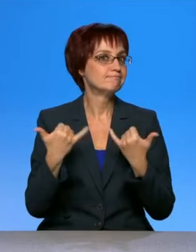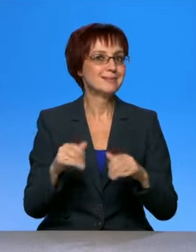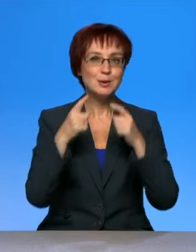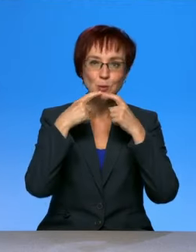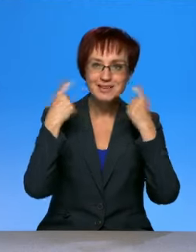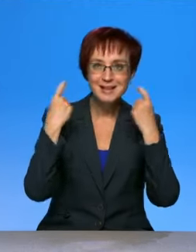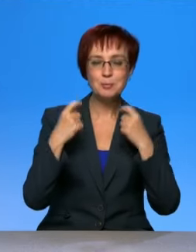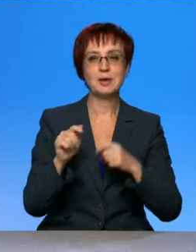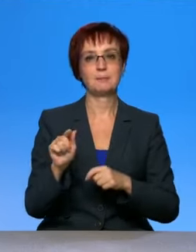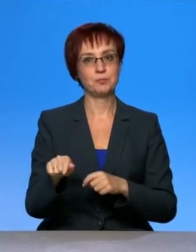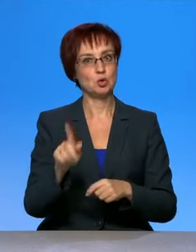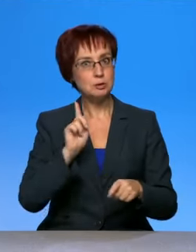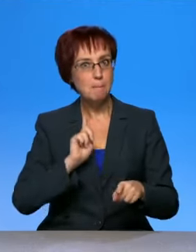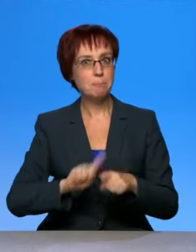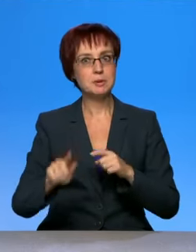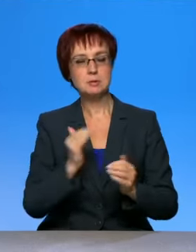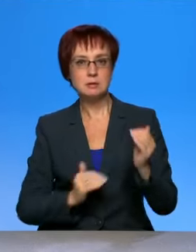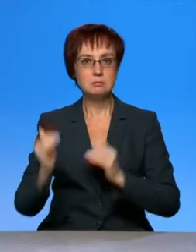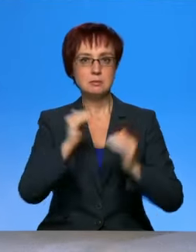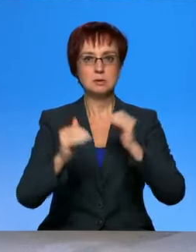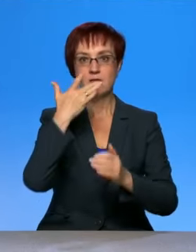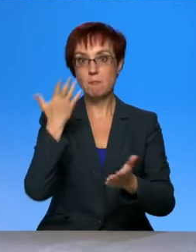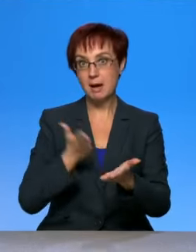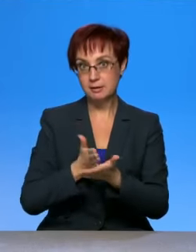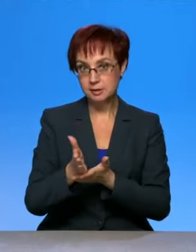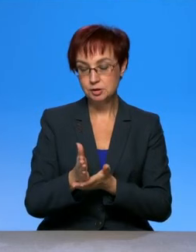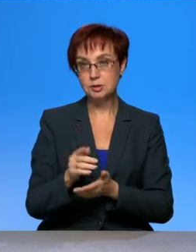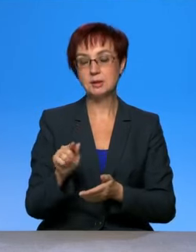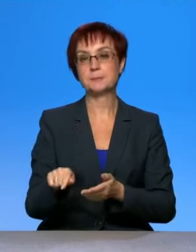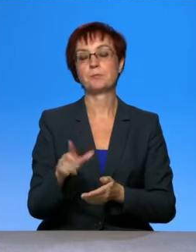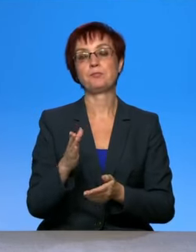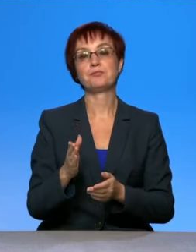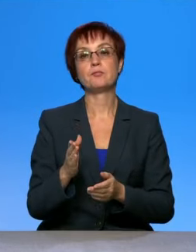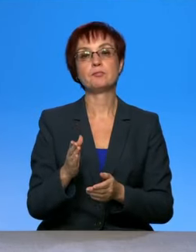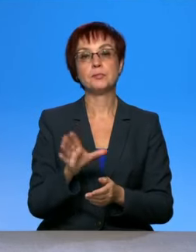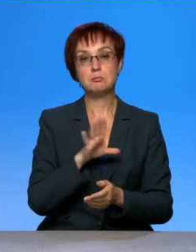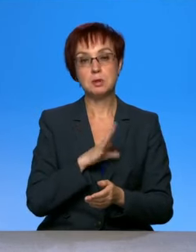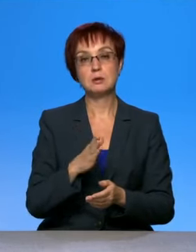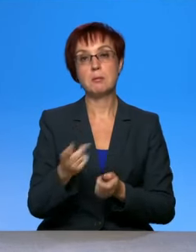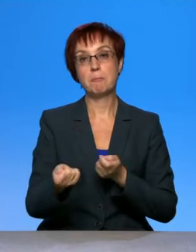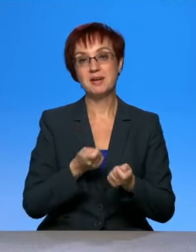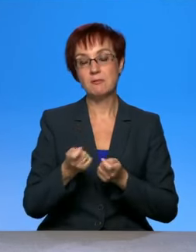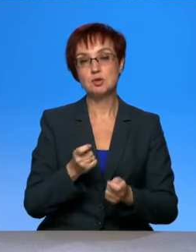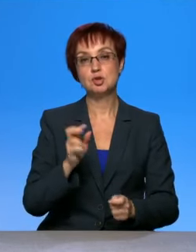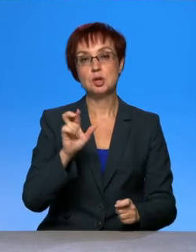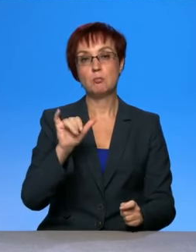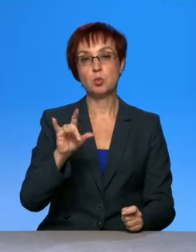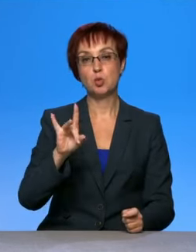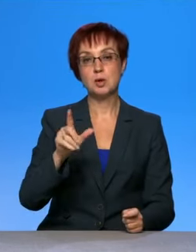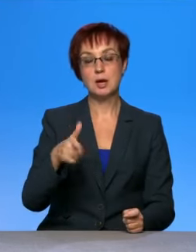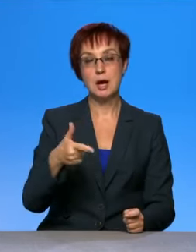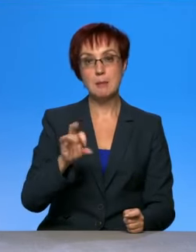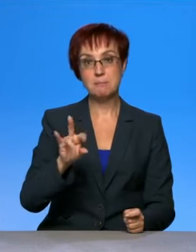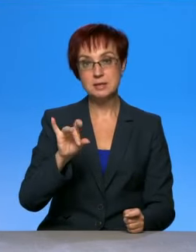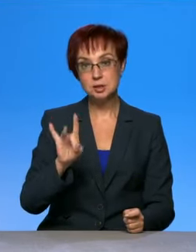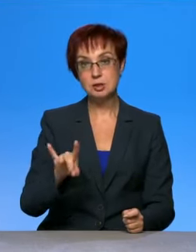в политике и стал правящим бургомистра западного Берлина и к нему приехал Джон фиджет